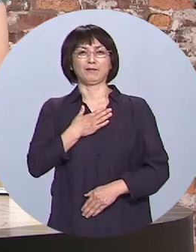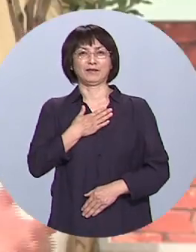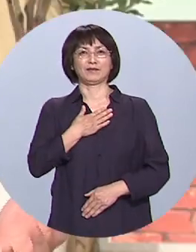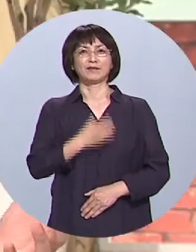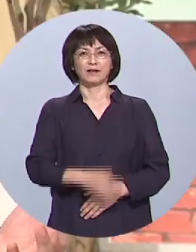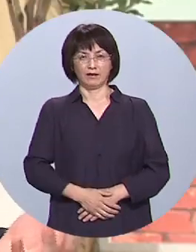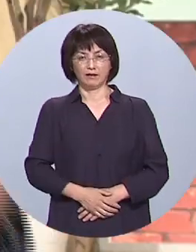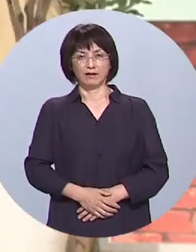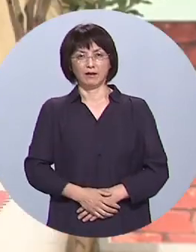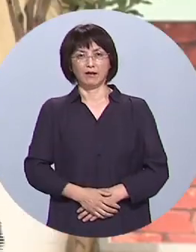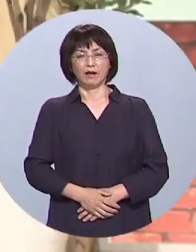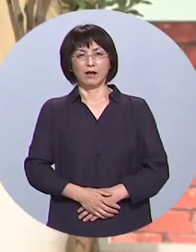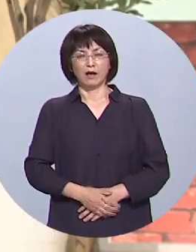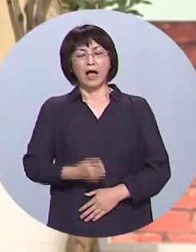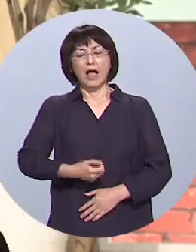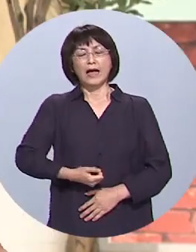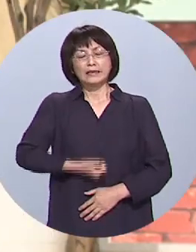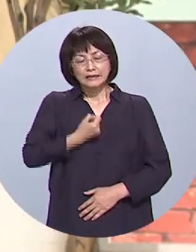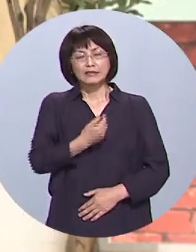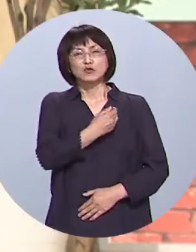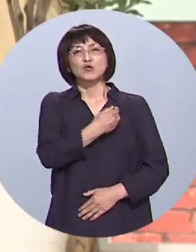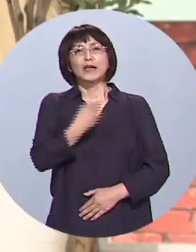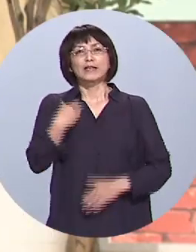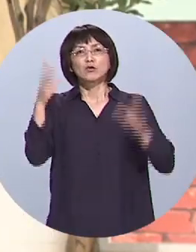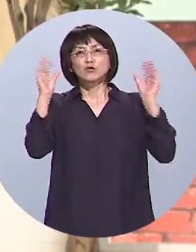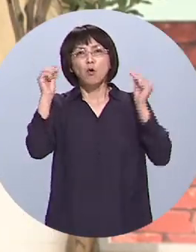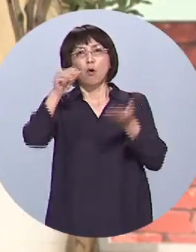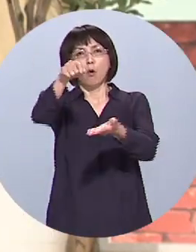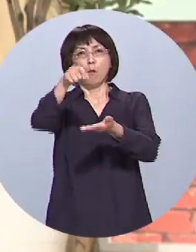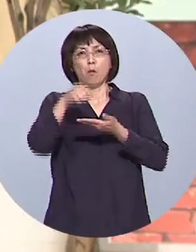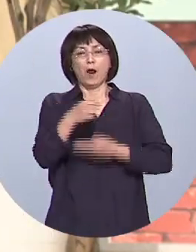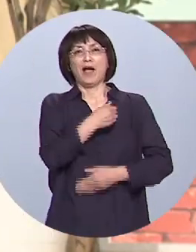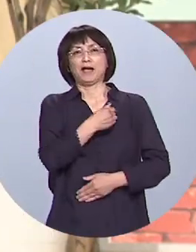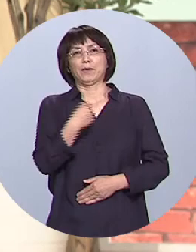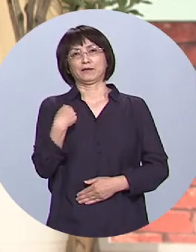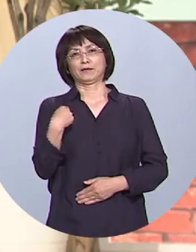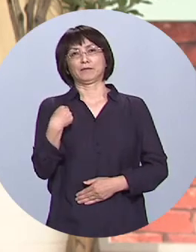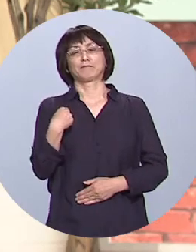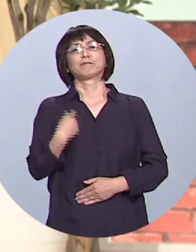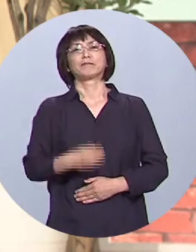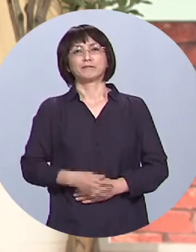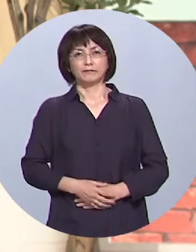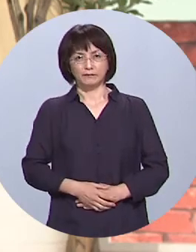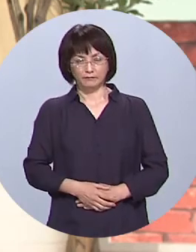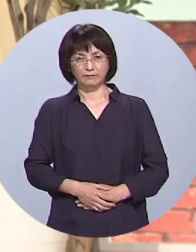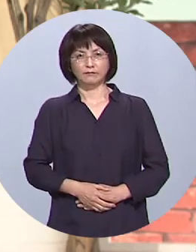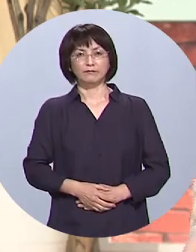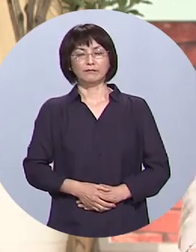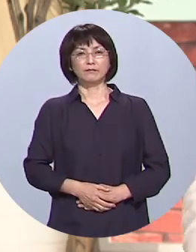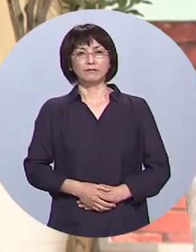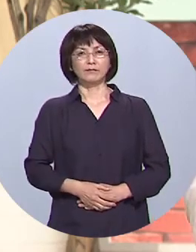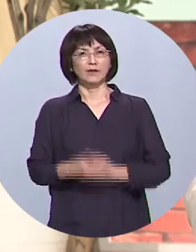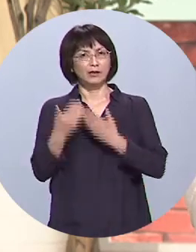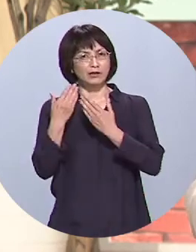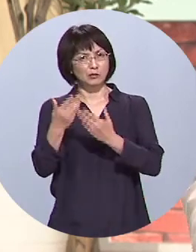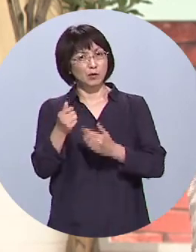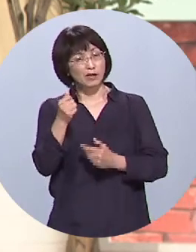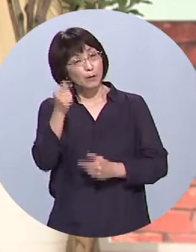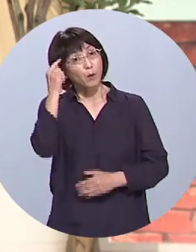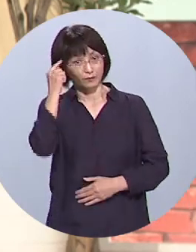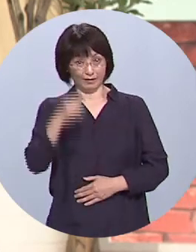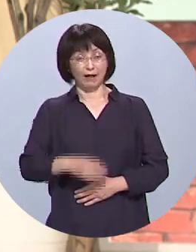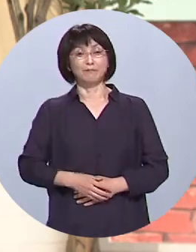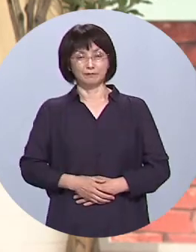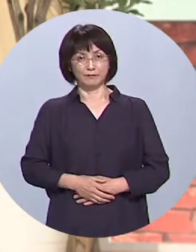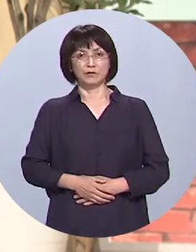接こう信頼ある情報をもらえる。 確かに 話しかけちゃいけないもんだと思ってたけど 話しかけて大丈夫なんですね。 大丈夫ですね。 で今回ご